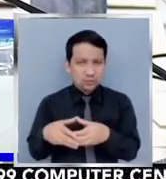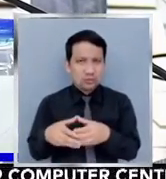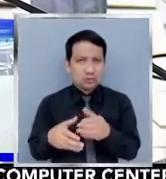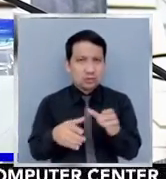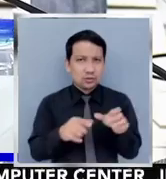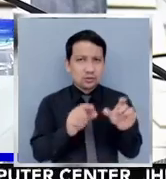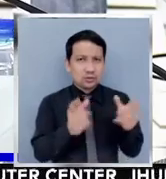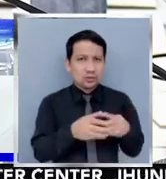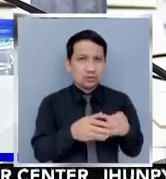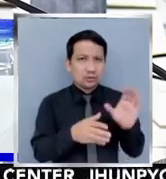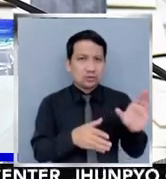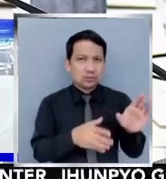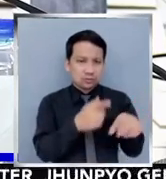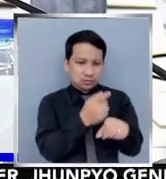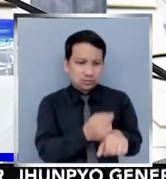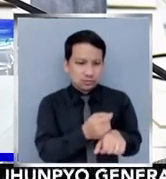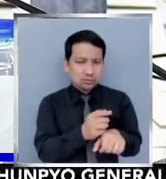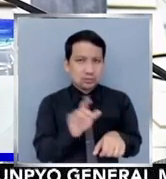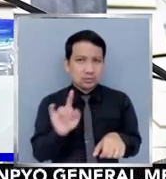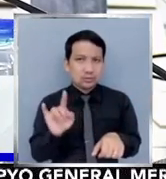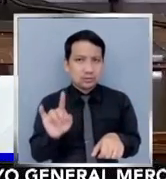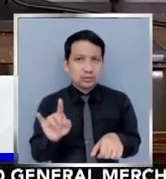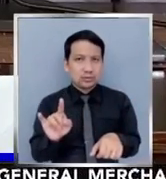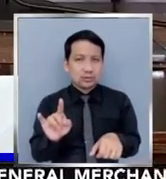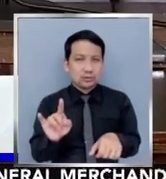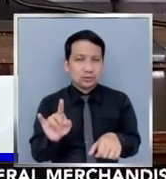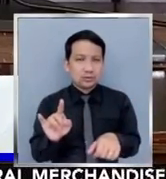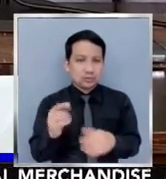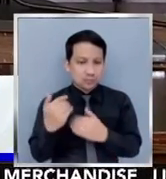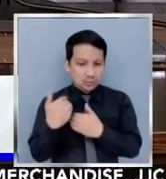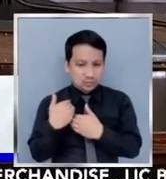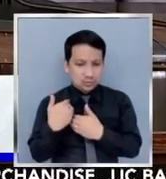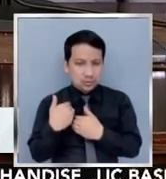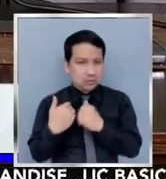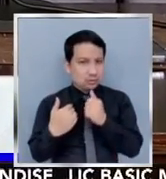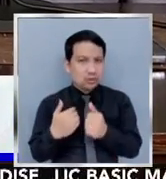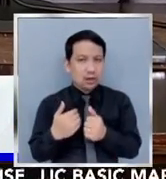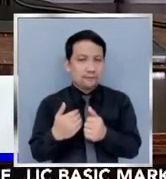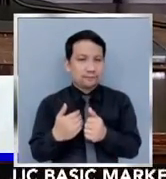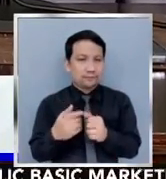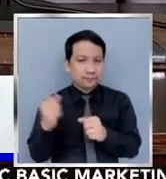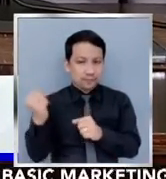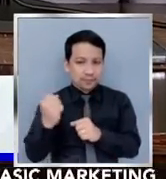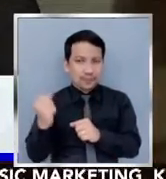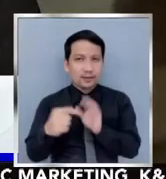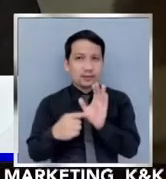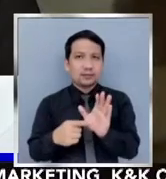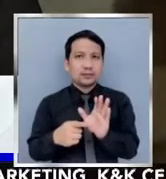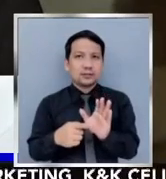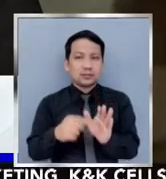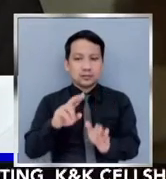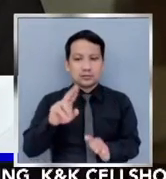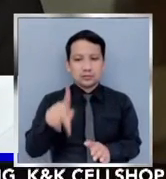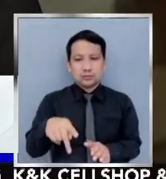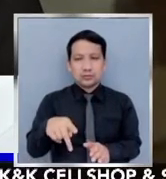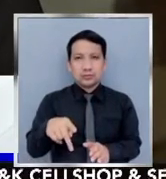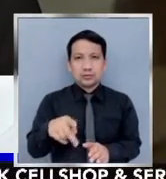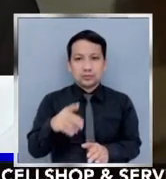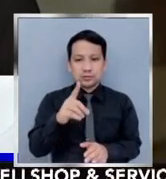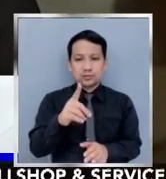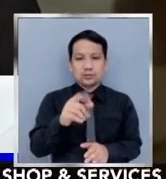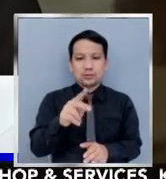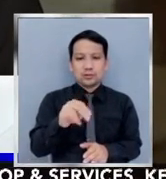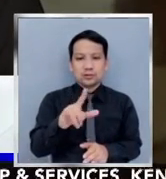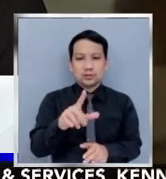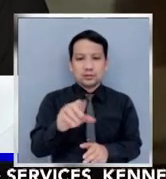mga traditional media, yung mga may accountability. Pero hindi sumang-ayon dito si UP Professor Danilo Araw, na isa sa